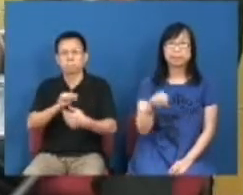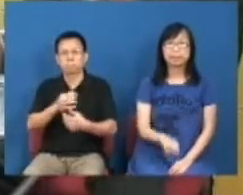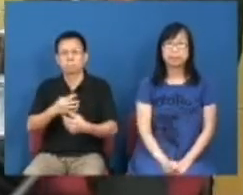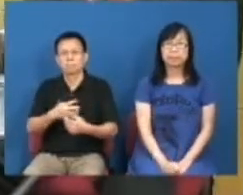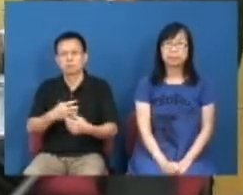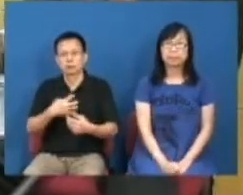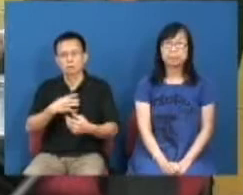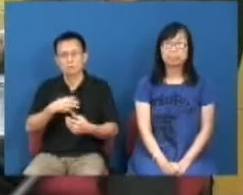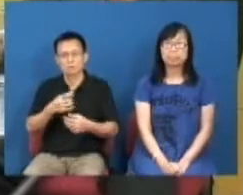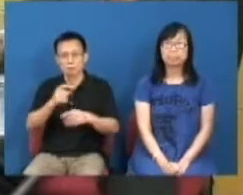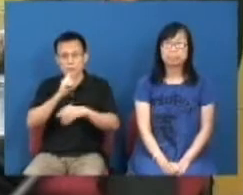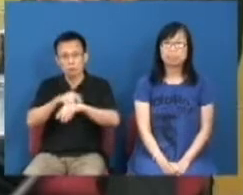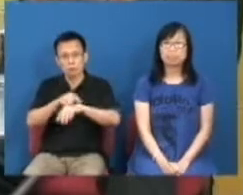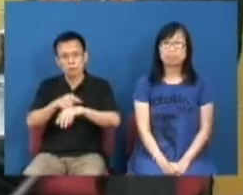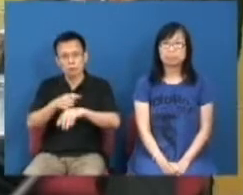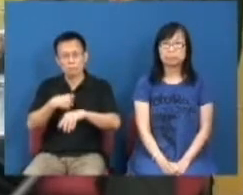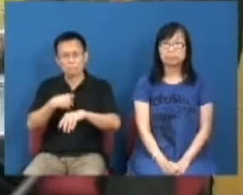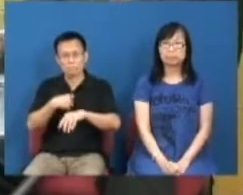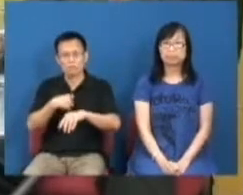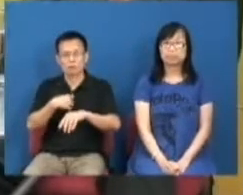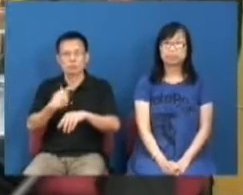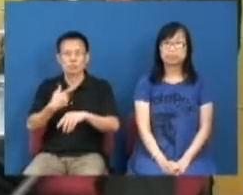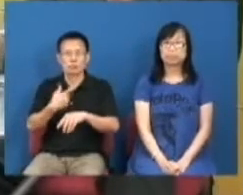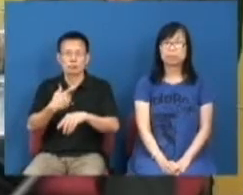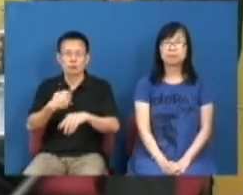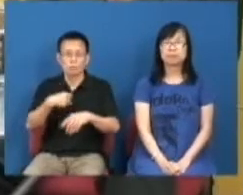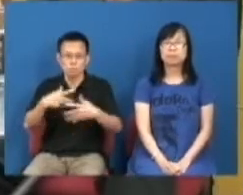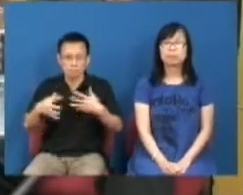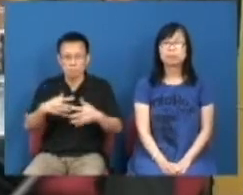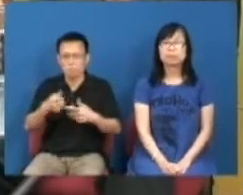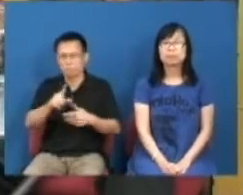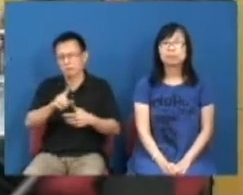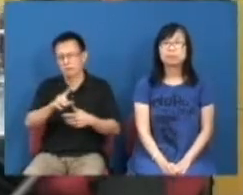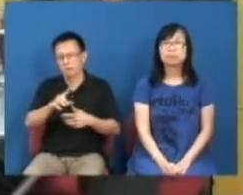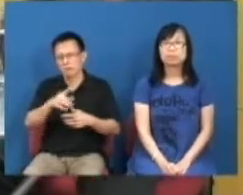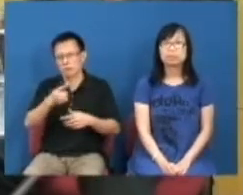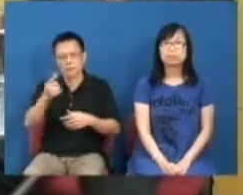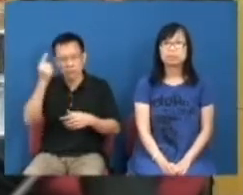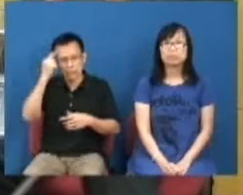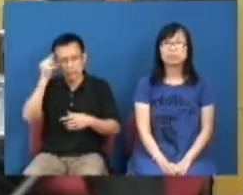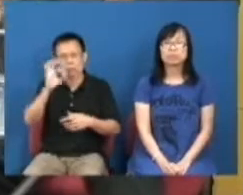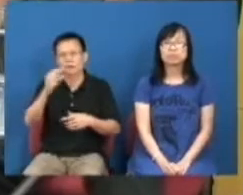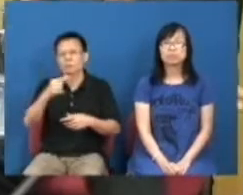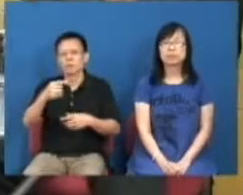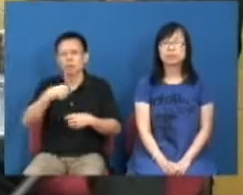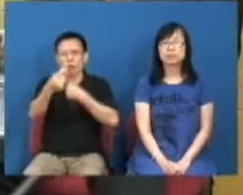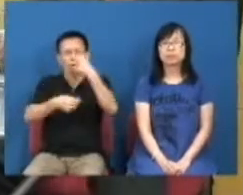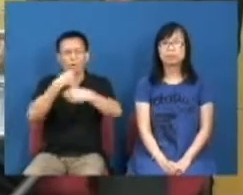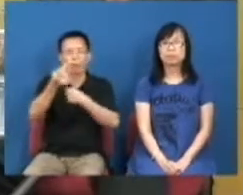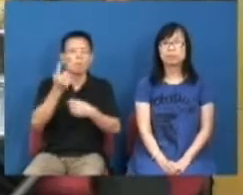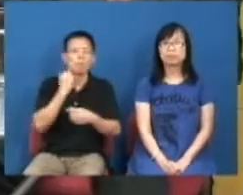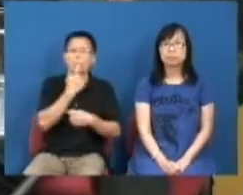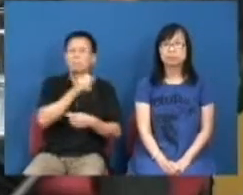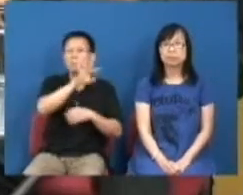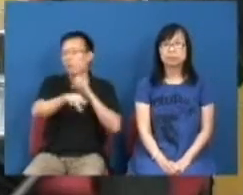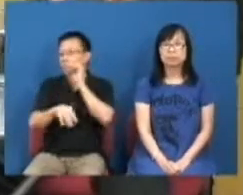有陣時候咧，就我同我啲嘢啊真係唔該你唔好知啊算啦，唔好周圍唱啊，係咪？咁大家